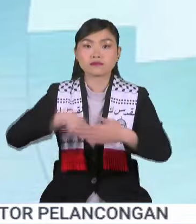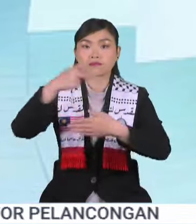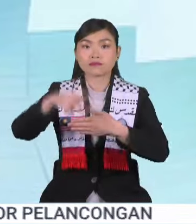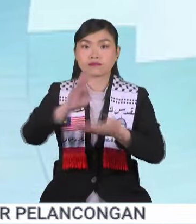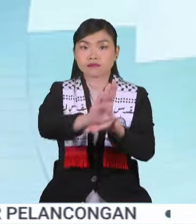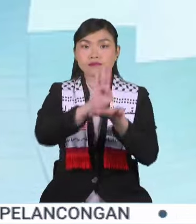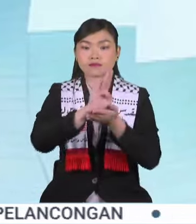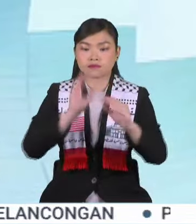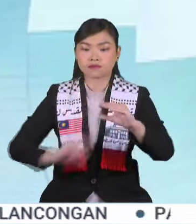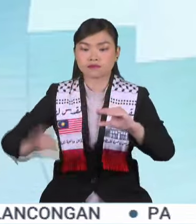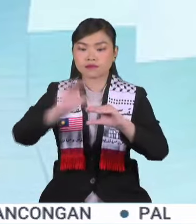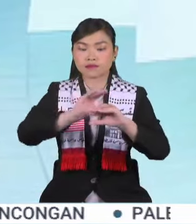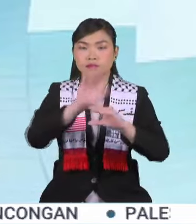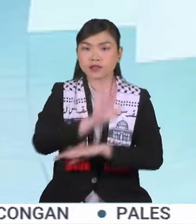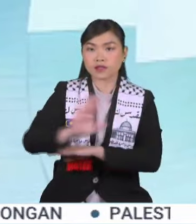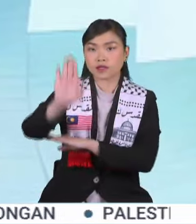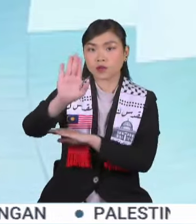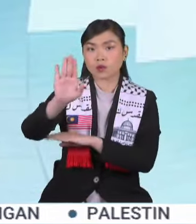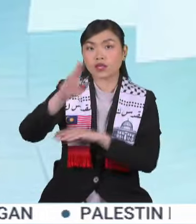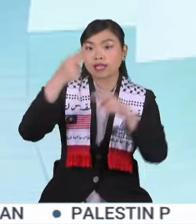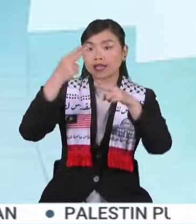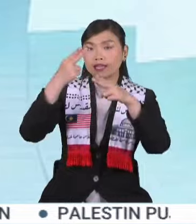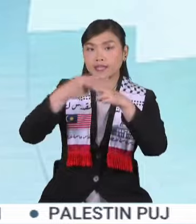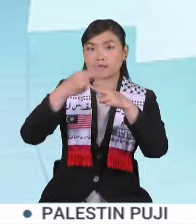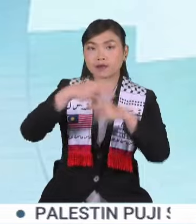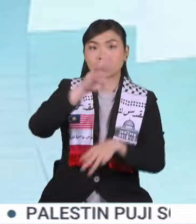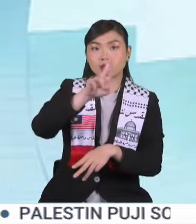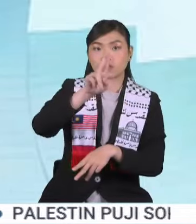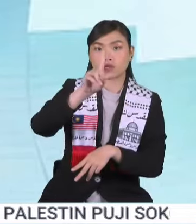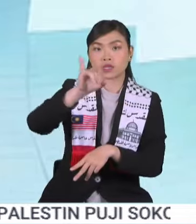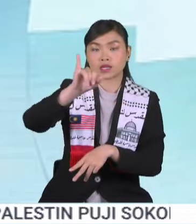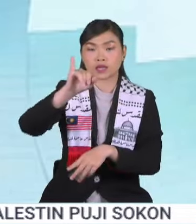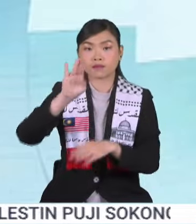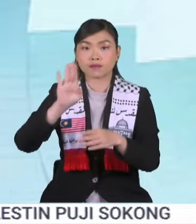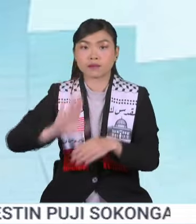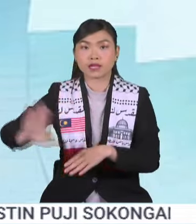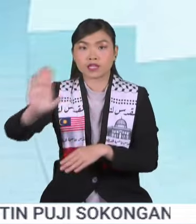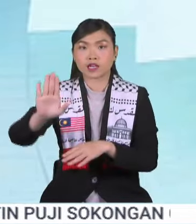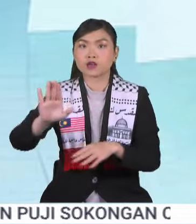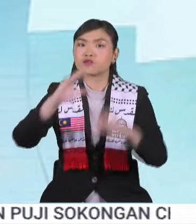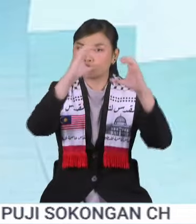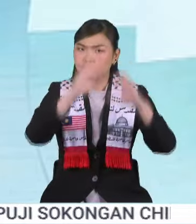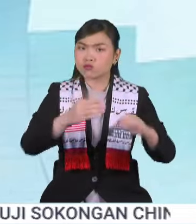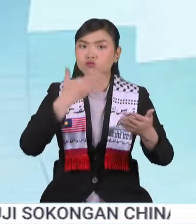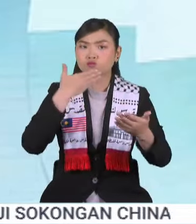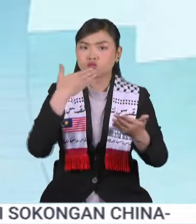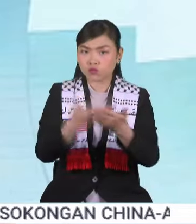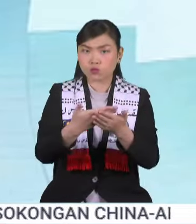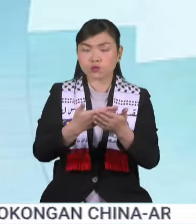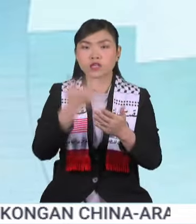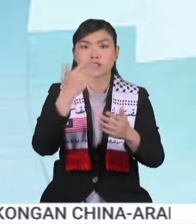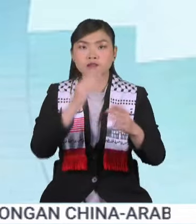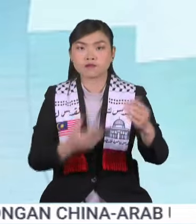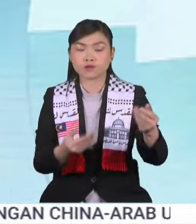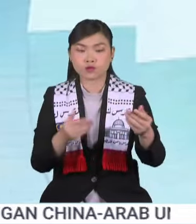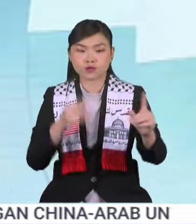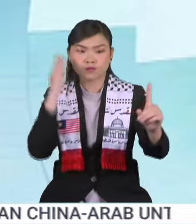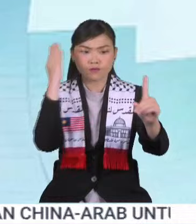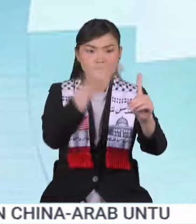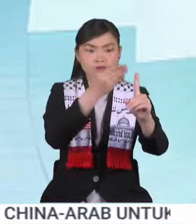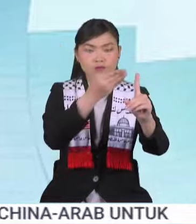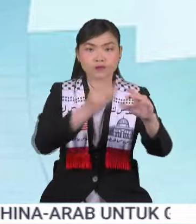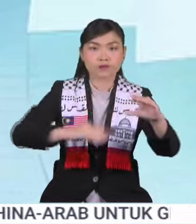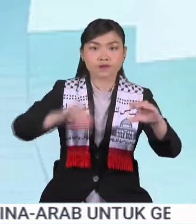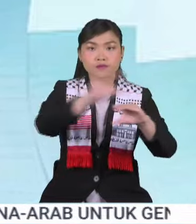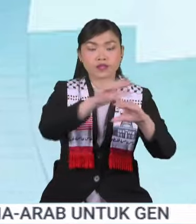Program bantuan subsidi Madani atau Budi Madani merupakan mekanisme terbaik dalam memastikan penyaluran subsidi diesel kepada golongan sasar